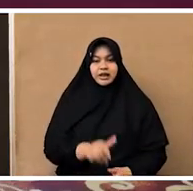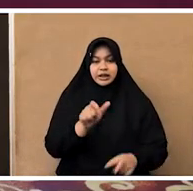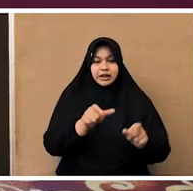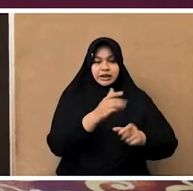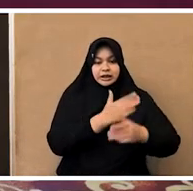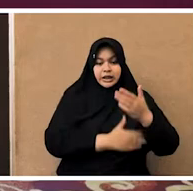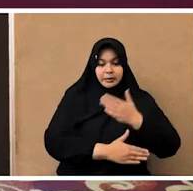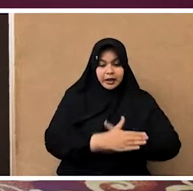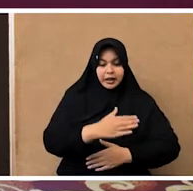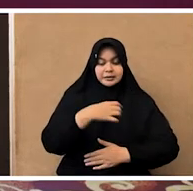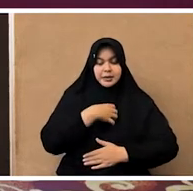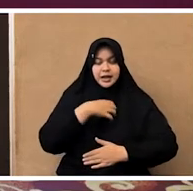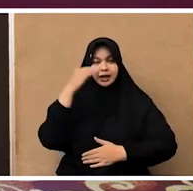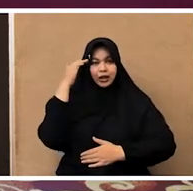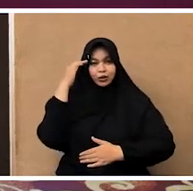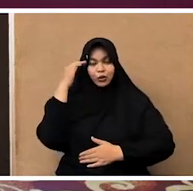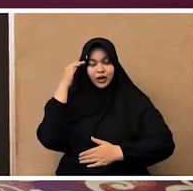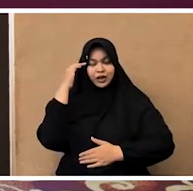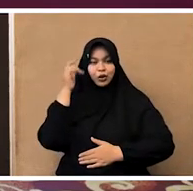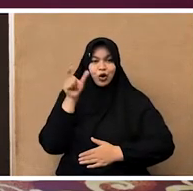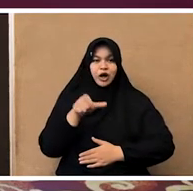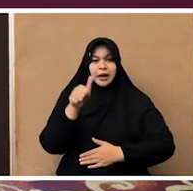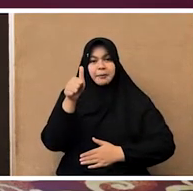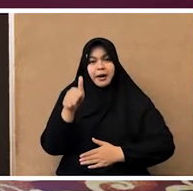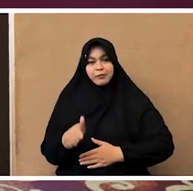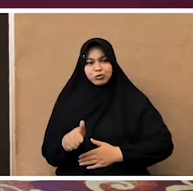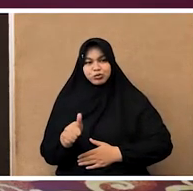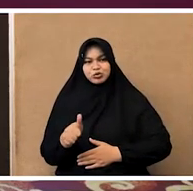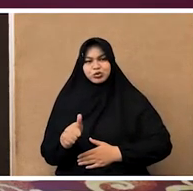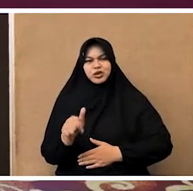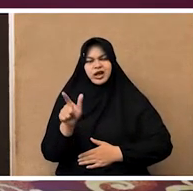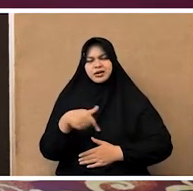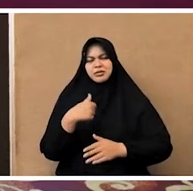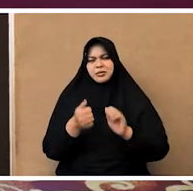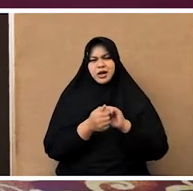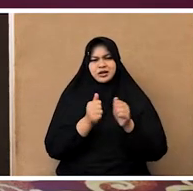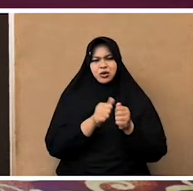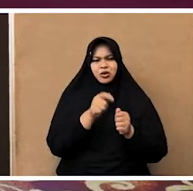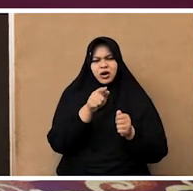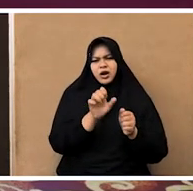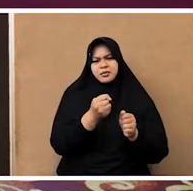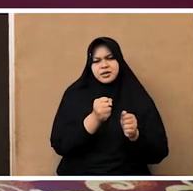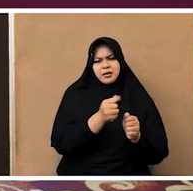ini kan bermasalah dia nggak bisa membedakan misalnya